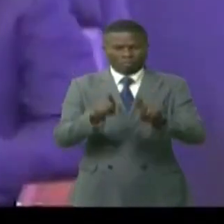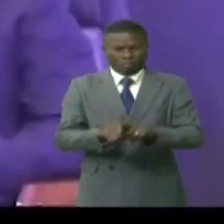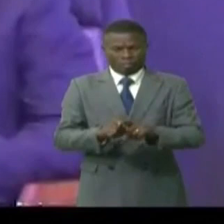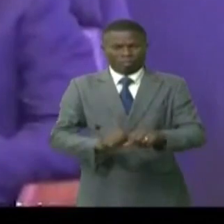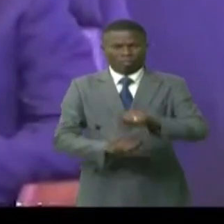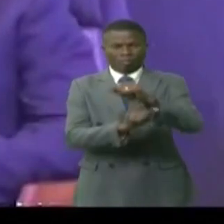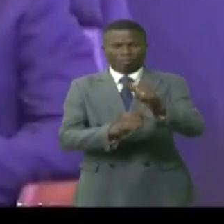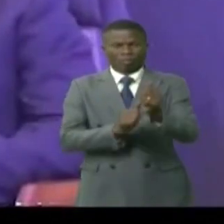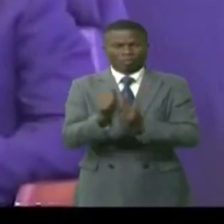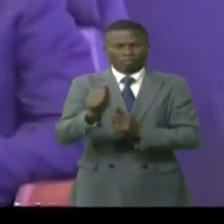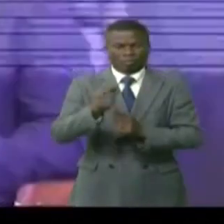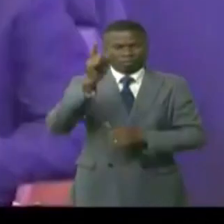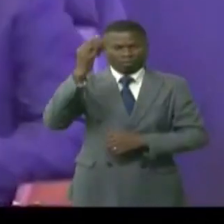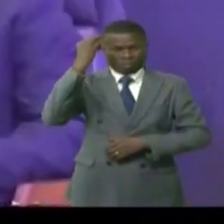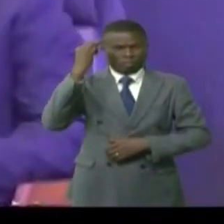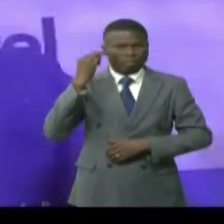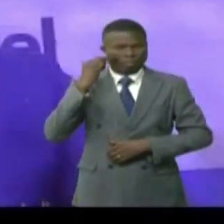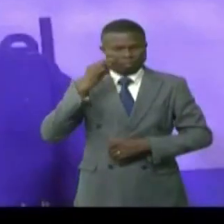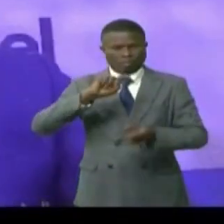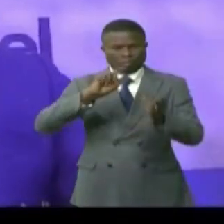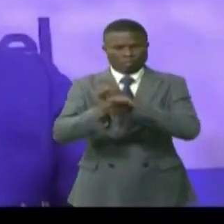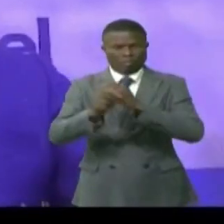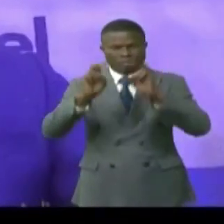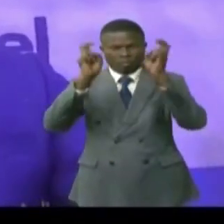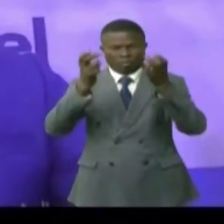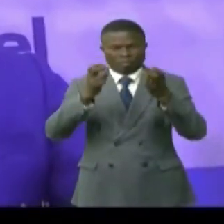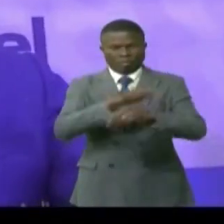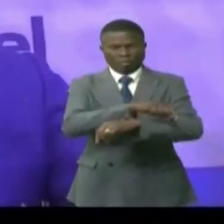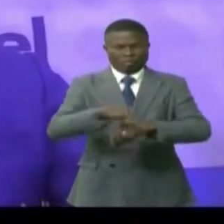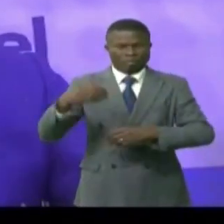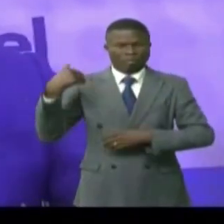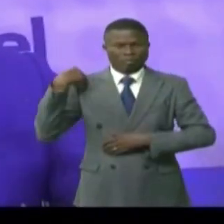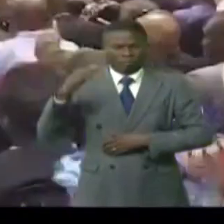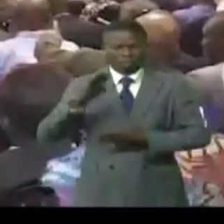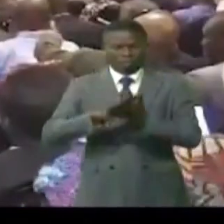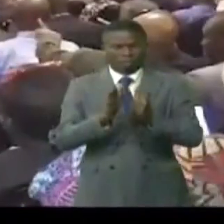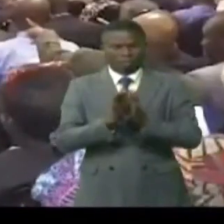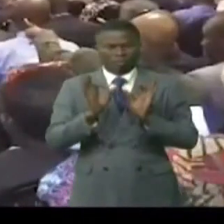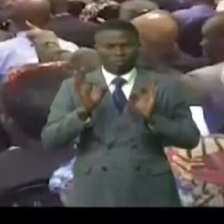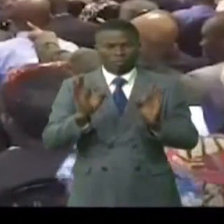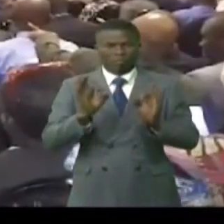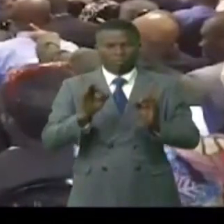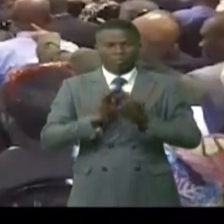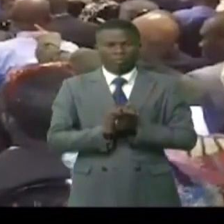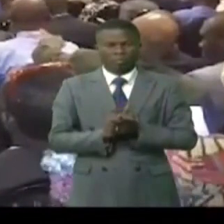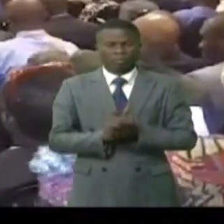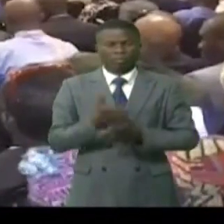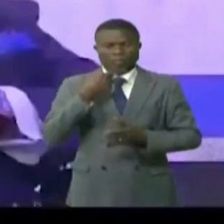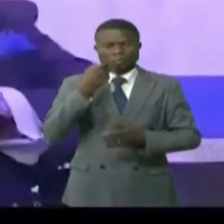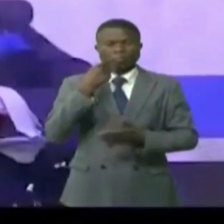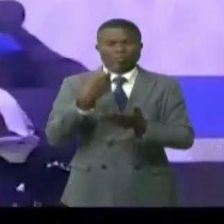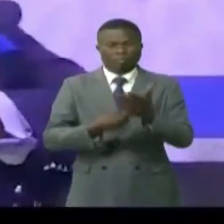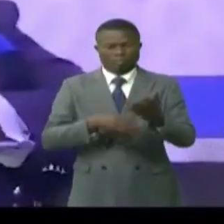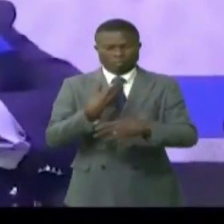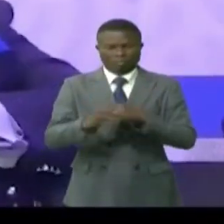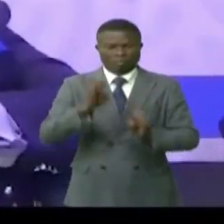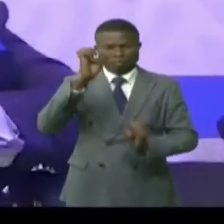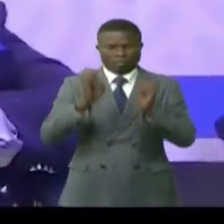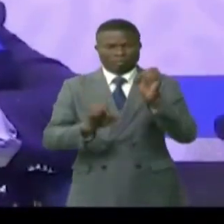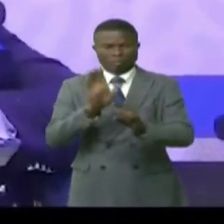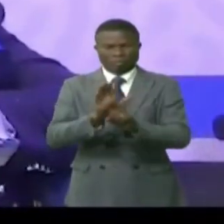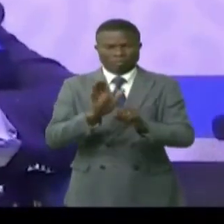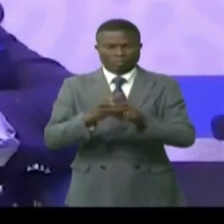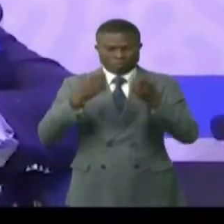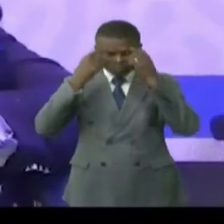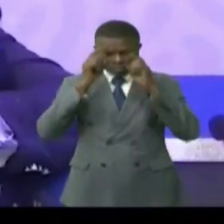Kondé Kyenge visent la modernisation de l'administration publique. Il sera donc question d'évaluer les différents